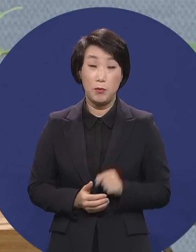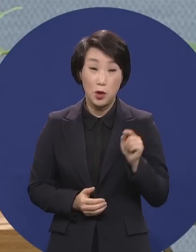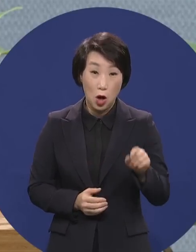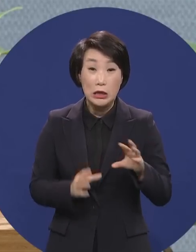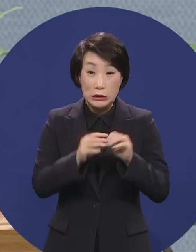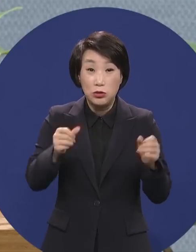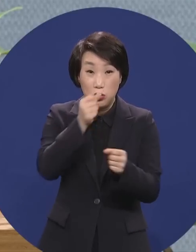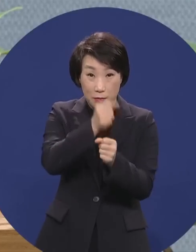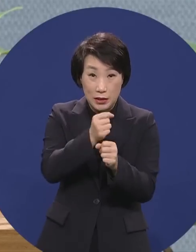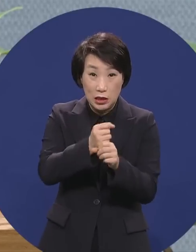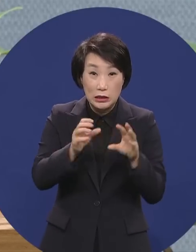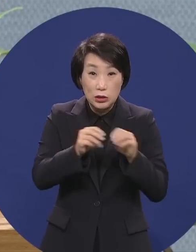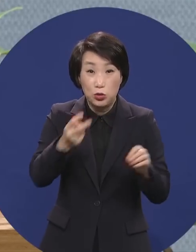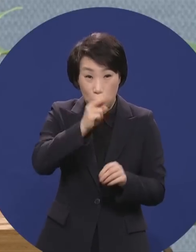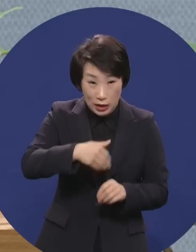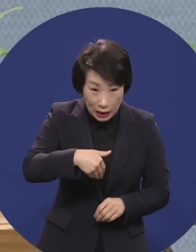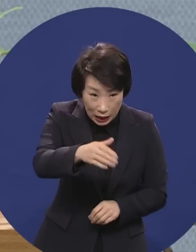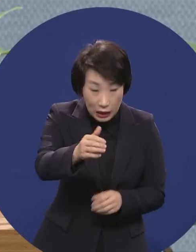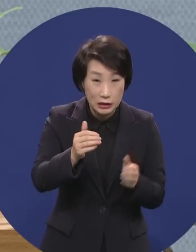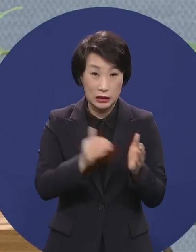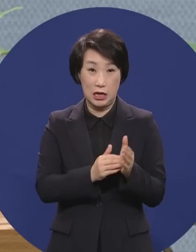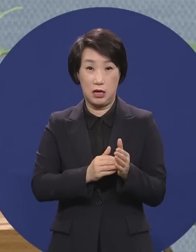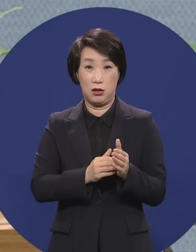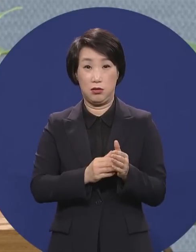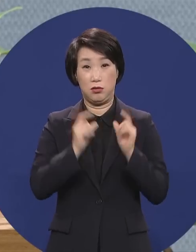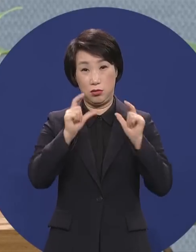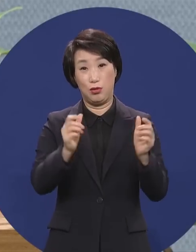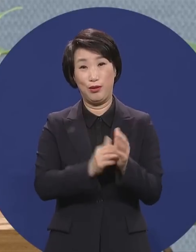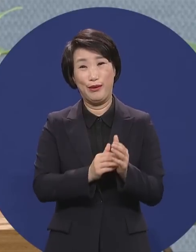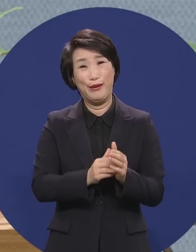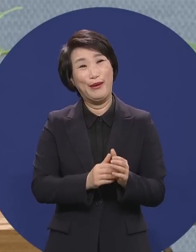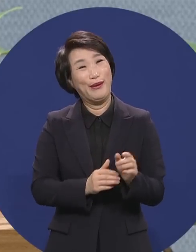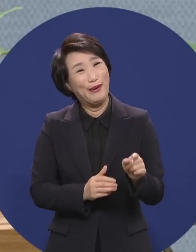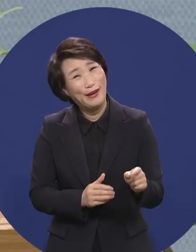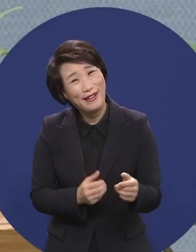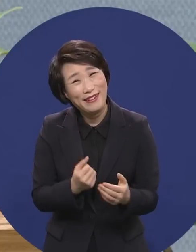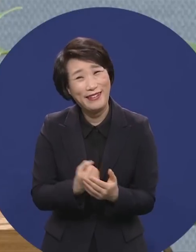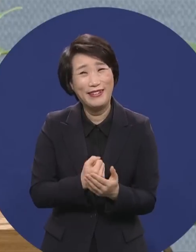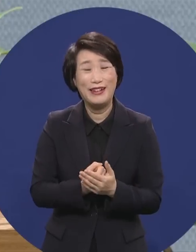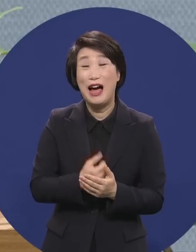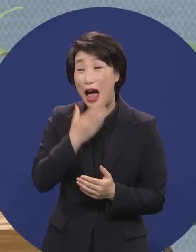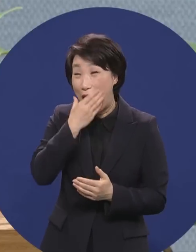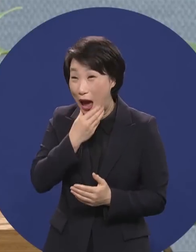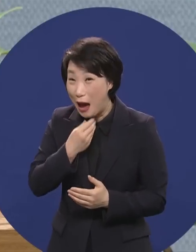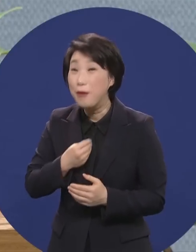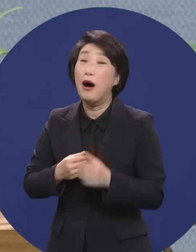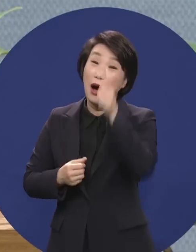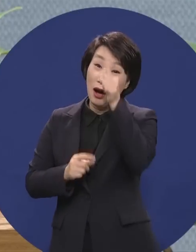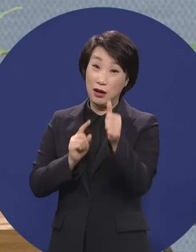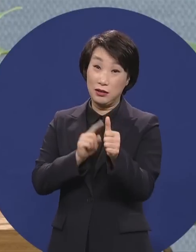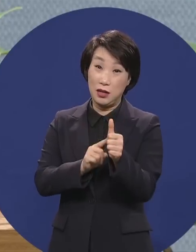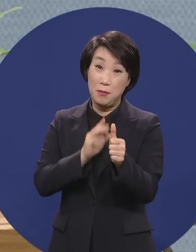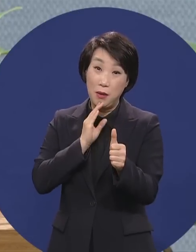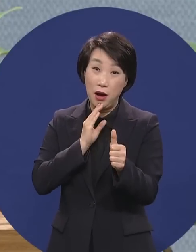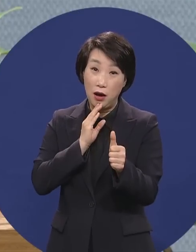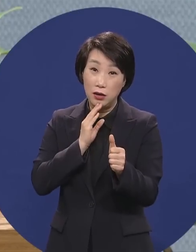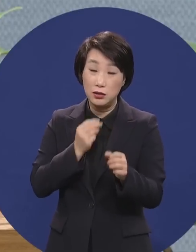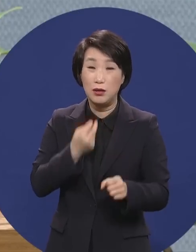너는 흙이니 흙으로 돌아갈지니라. 어쩌다가 이렇게 행복했던 그가